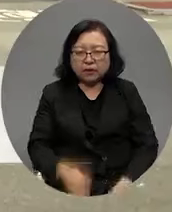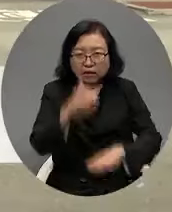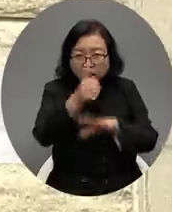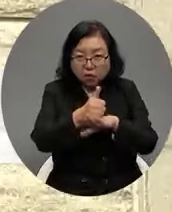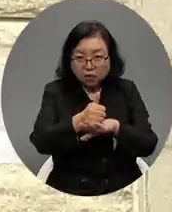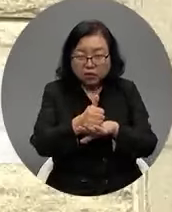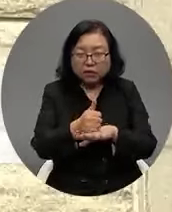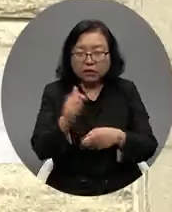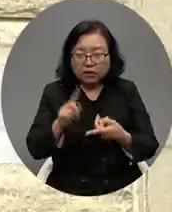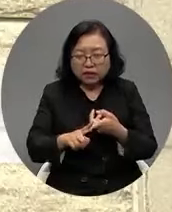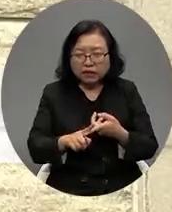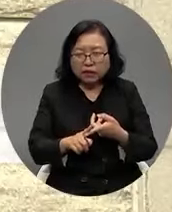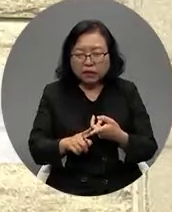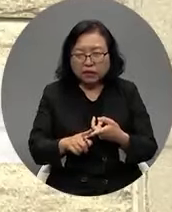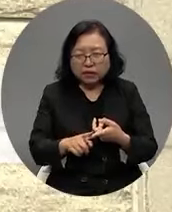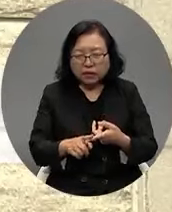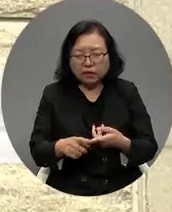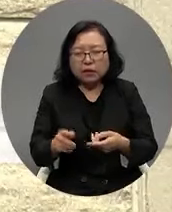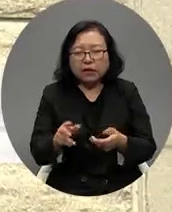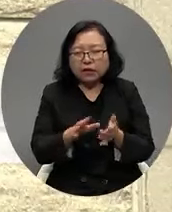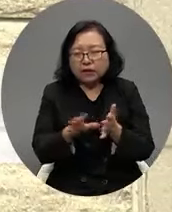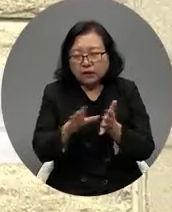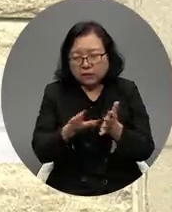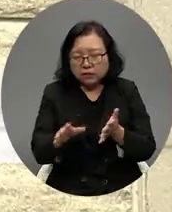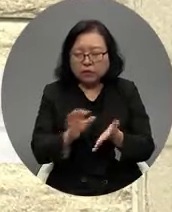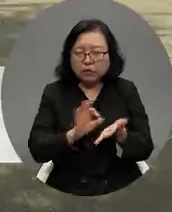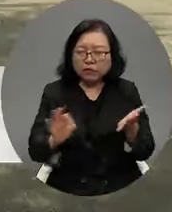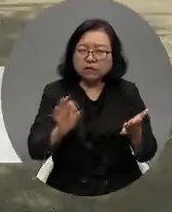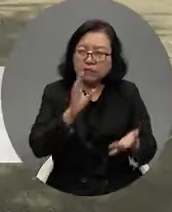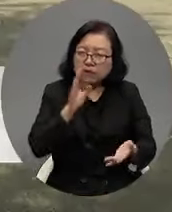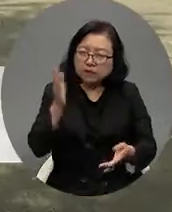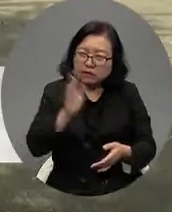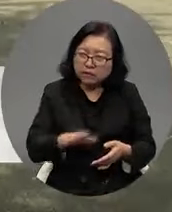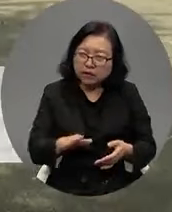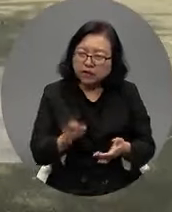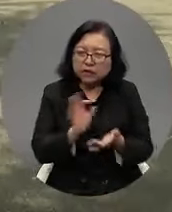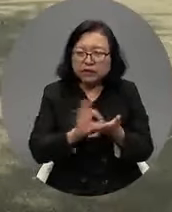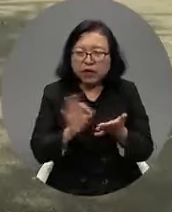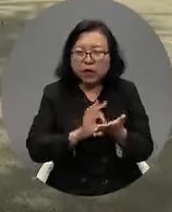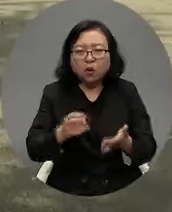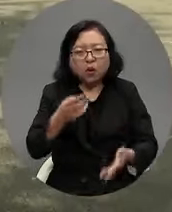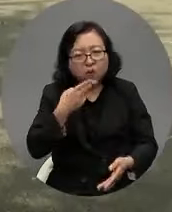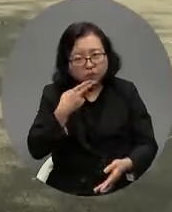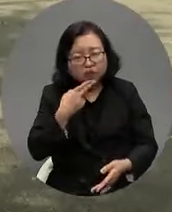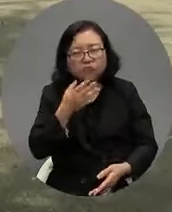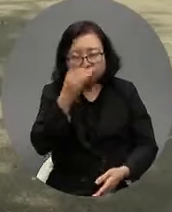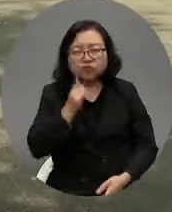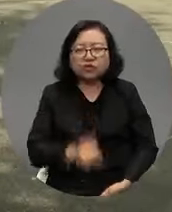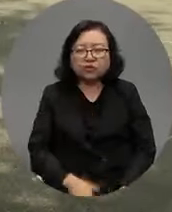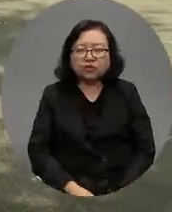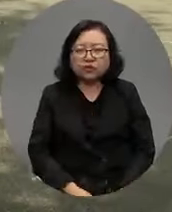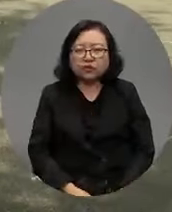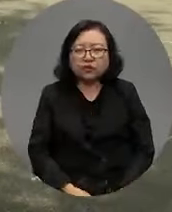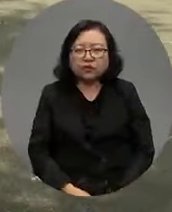결과는 참고 자료로 활용할 예정이지만 사용하지 않을 수도 있다고 설명했습니다 l